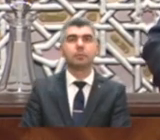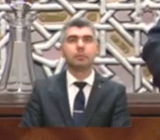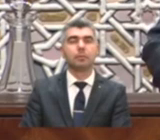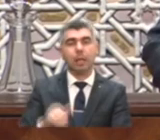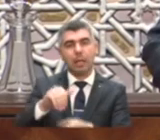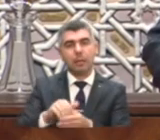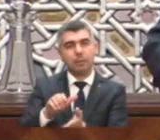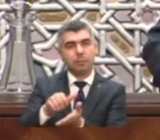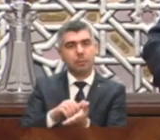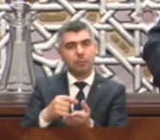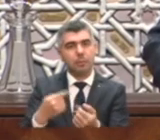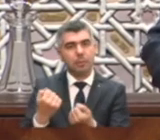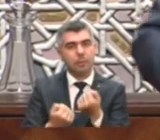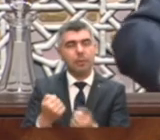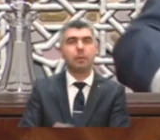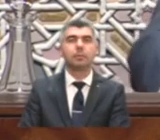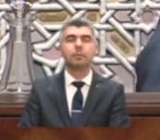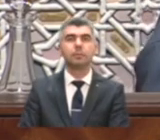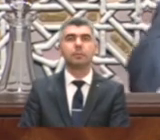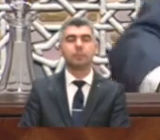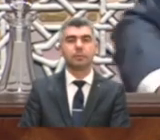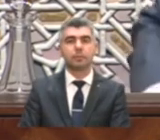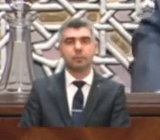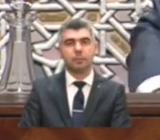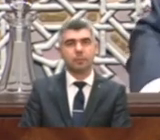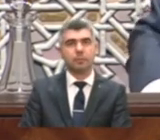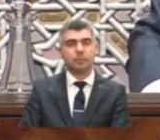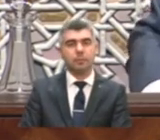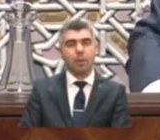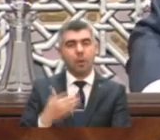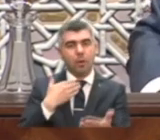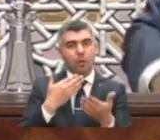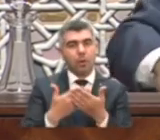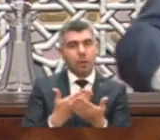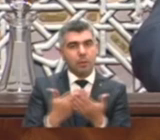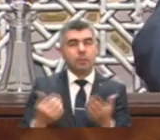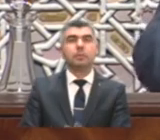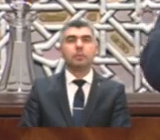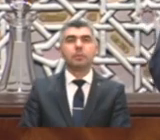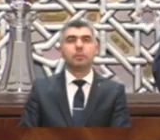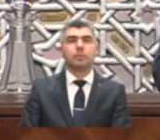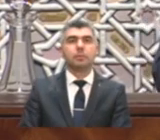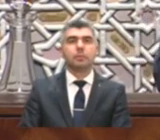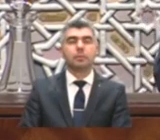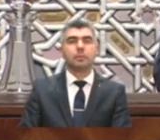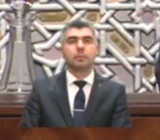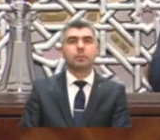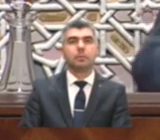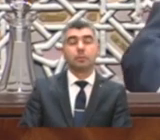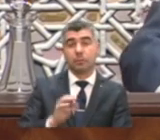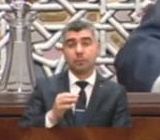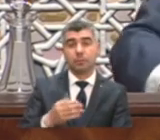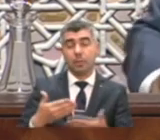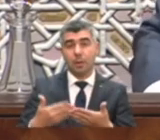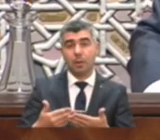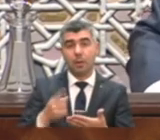فريق الأصالة والمعاصرة. تفضل سيد نائب المحترم. شكرا للجميع. بالدور ديالي أسأل